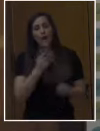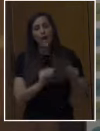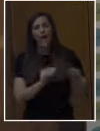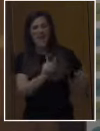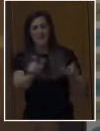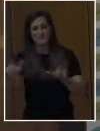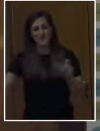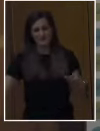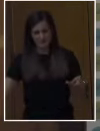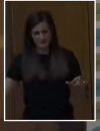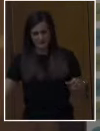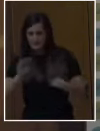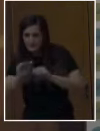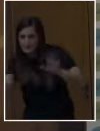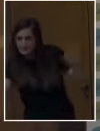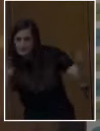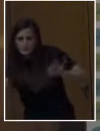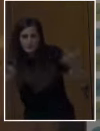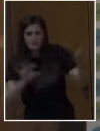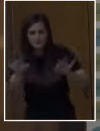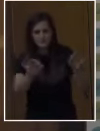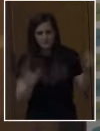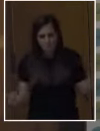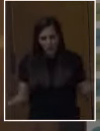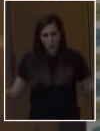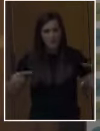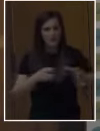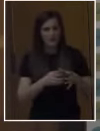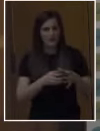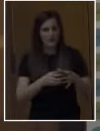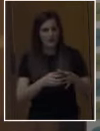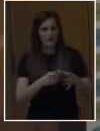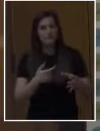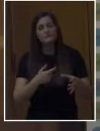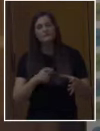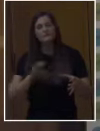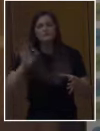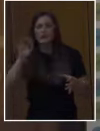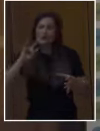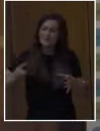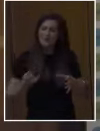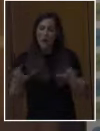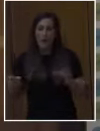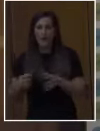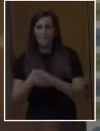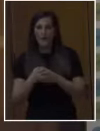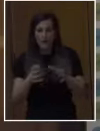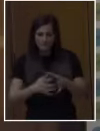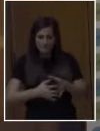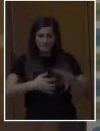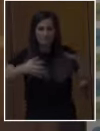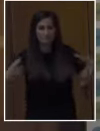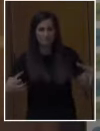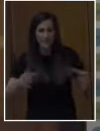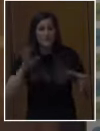να πλαισιώσουν τη μαγιά των ανθρώπων που ήδη βρίσκονται στη χαρισμάθεια, για να μπορέσουμε να κάνουμε κάτι